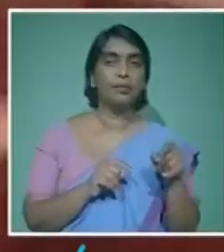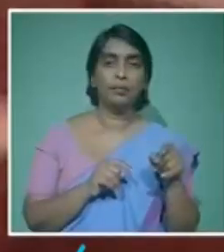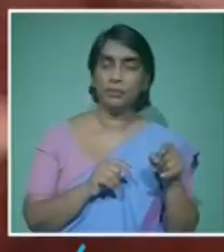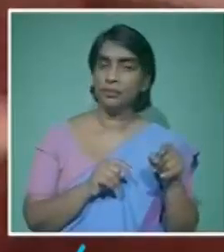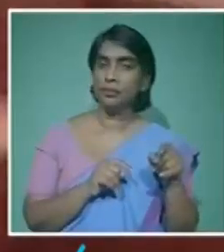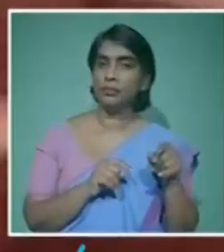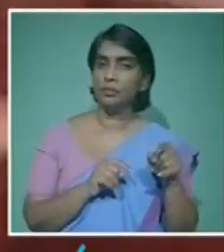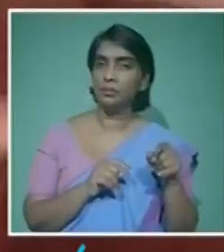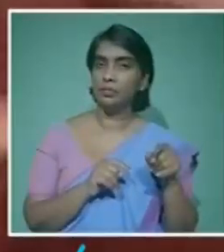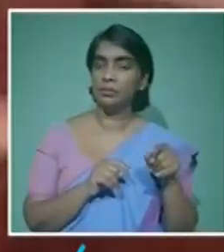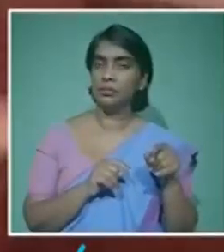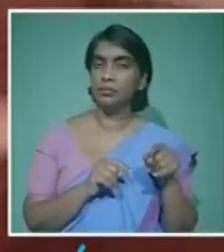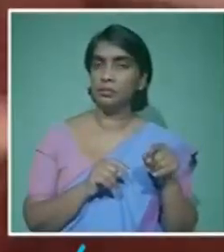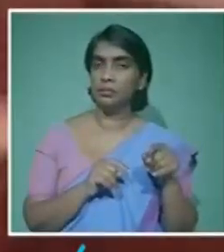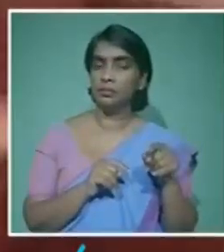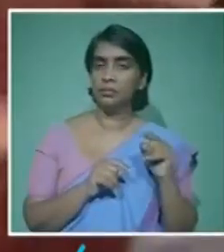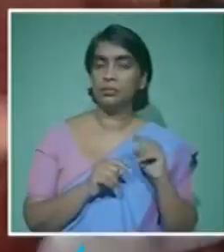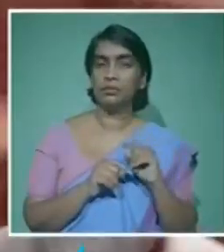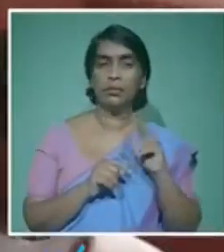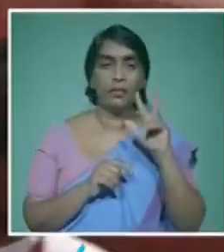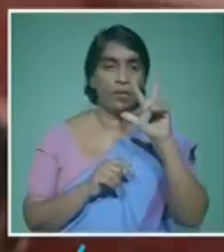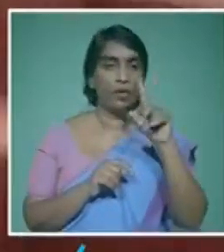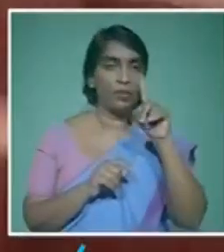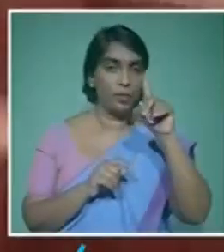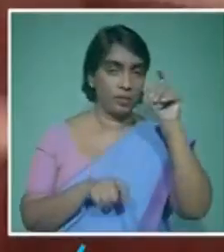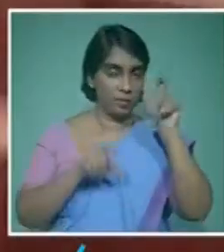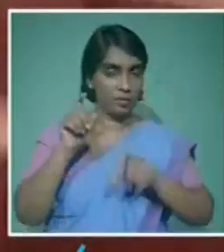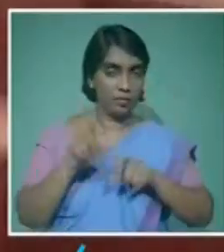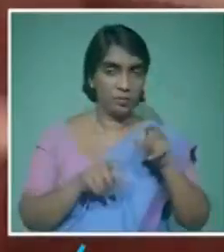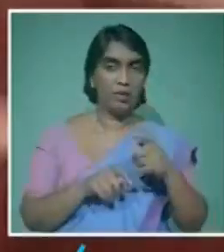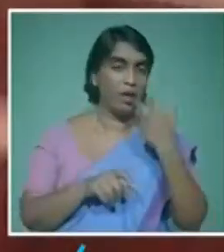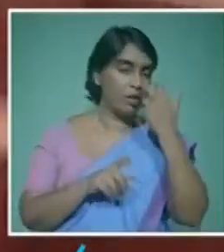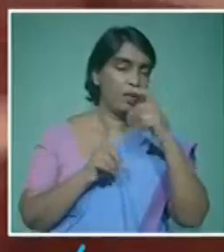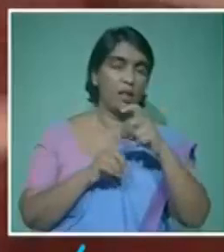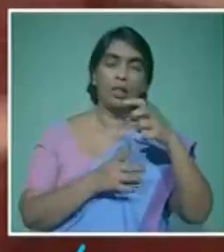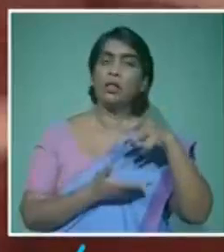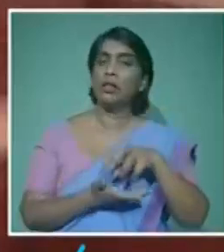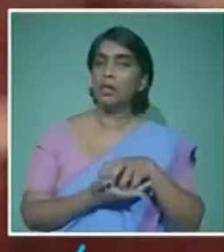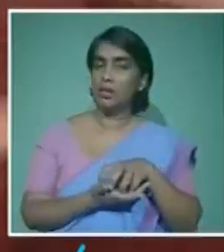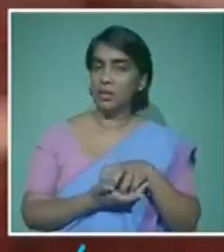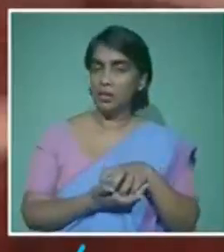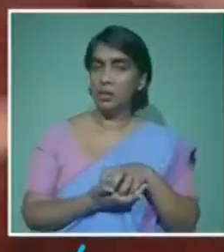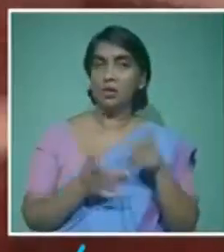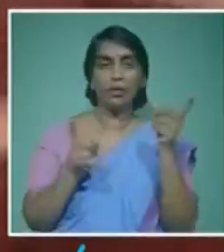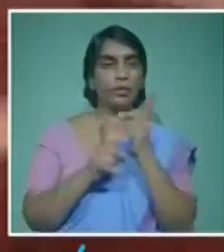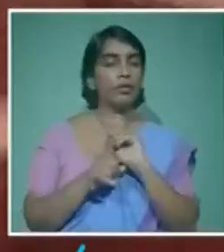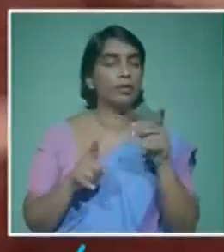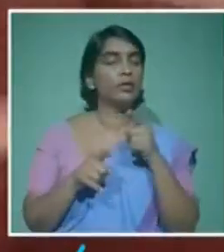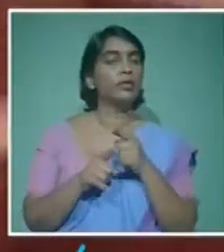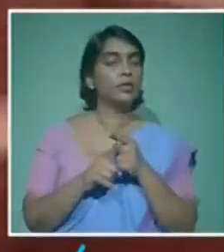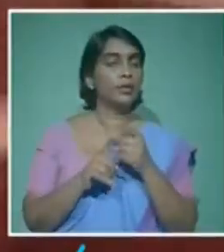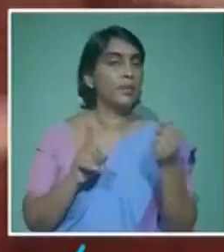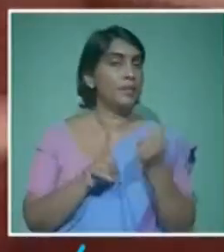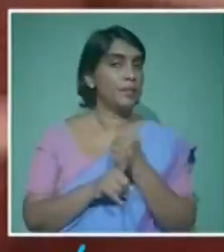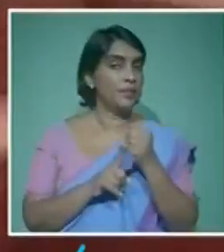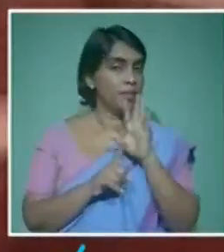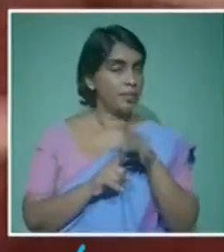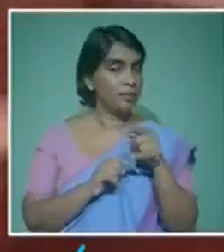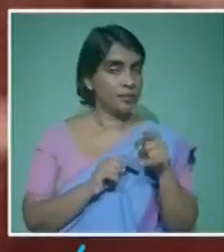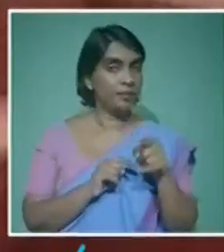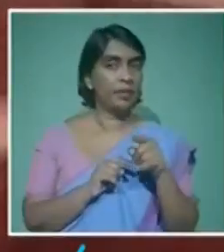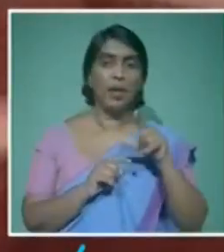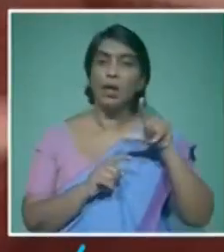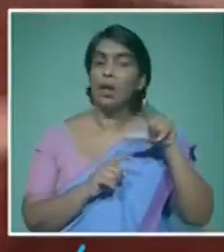மறைமுக கடத்தொழிலில் ஈடுபடுகின்ற 81 பேருக்கும் களுத்துறை மாவட்டத்தில் நேரடியாக கடத்தொழில் கைத்தொழிலில் ஈடுபடுகின்ற 701 பேருக்கும்